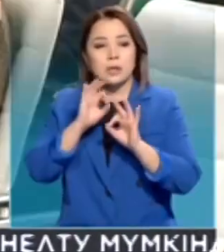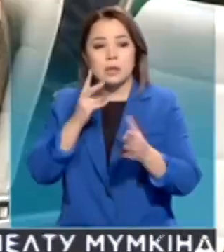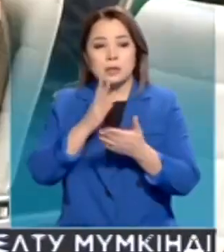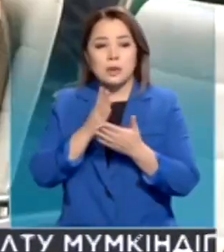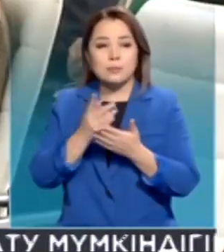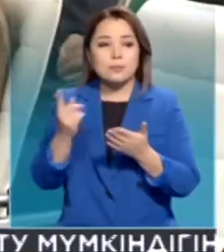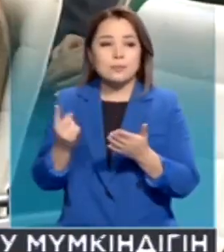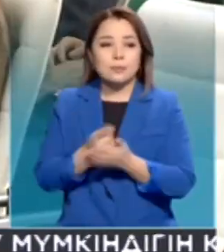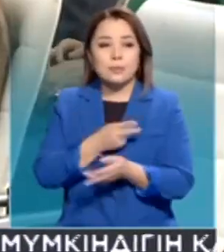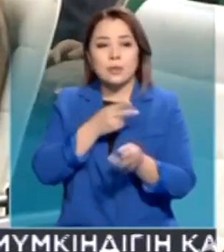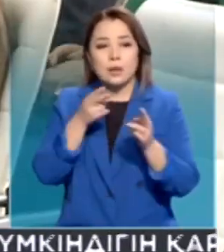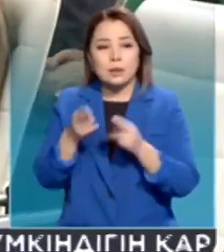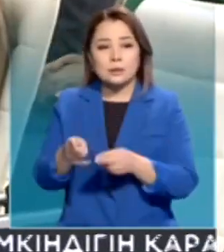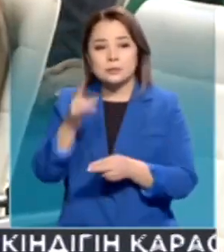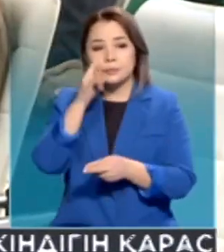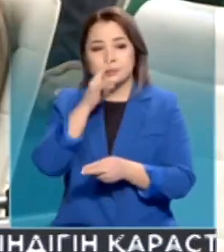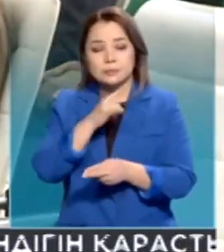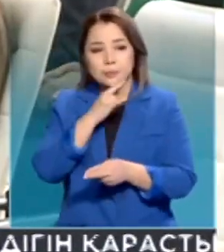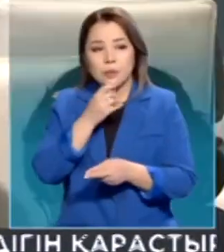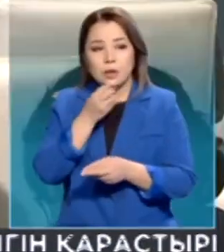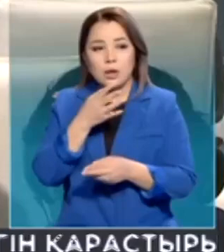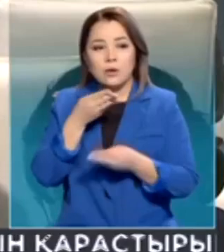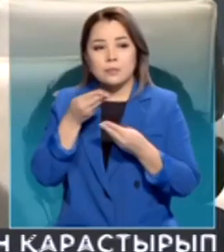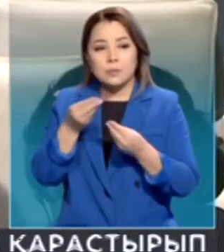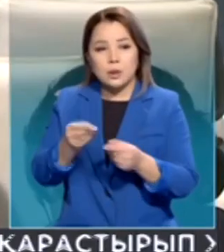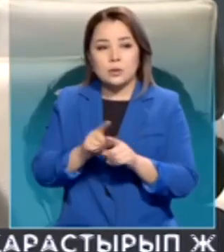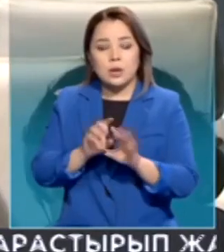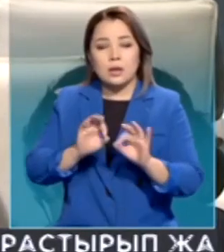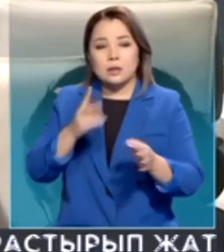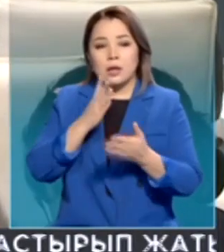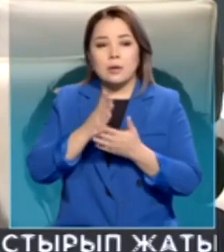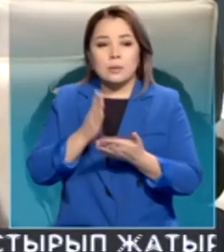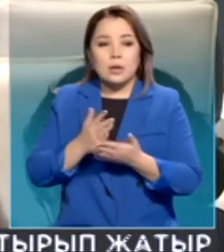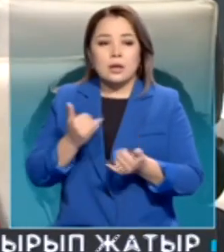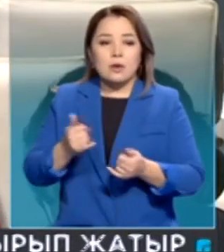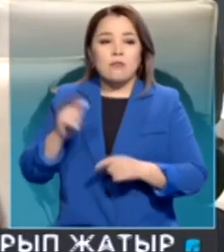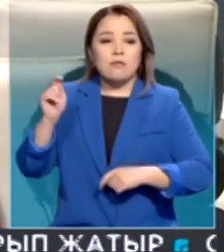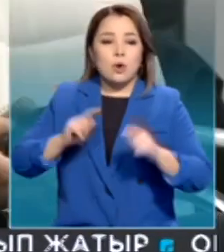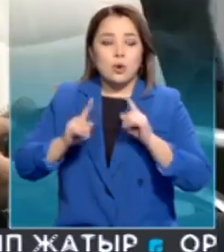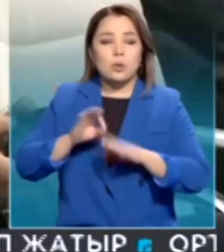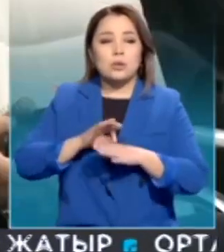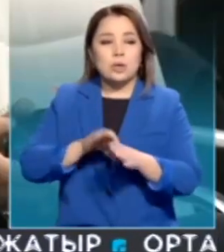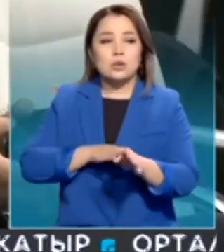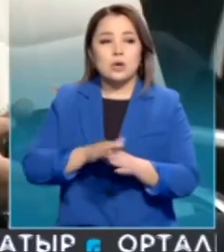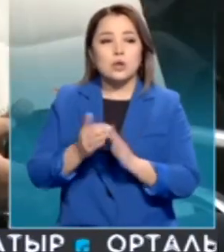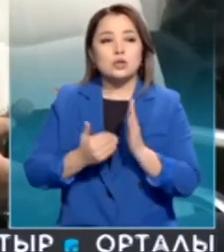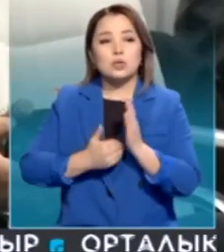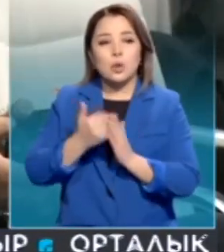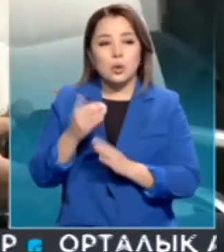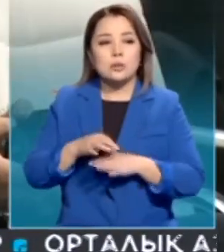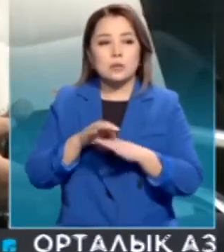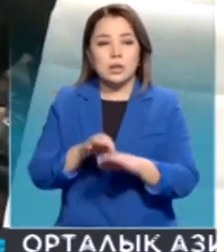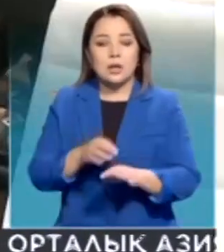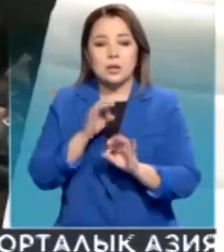елімізге алғаш рет келген ол Қазақстан жақсы әсер қалдырғанын айтып, медиа форумның жоғары деңгейде өткенін жеткізді.